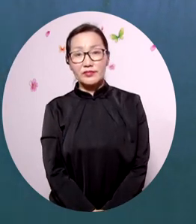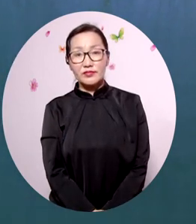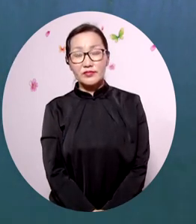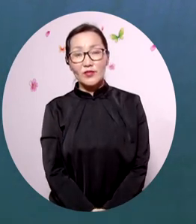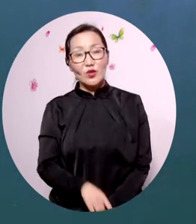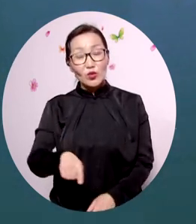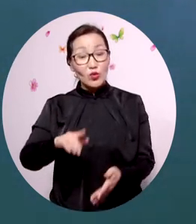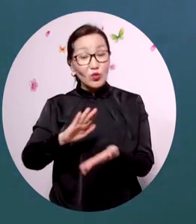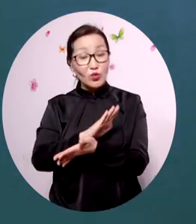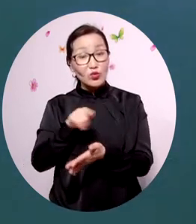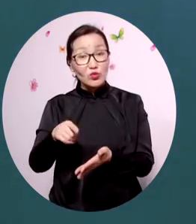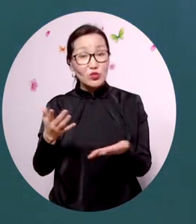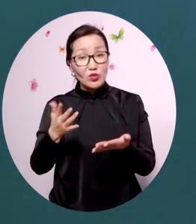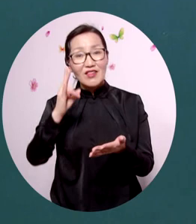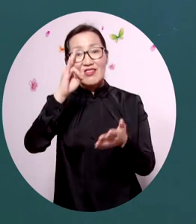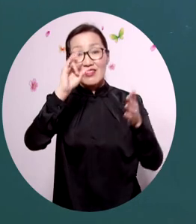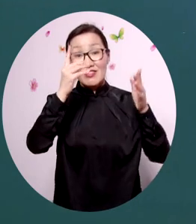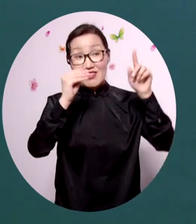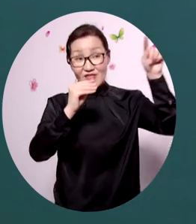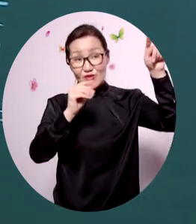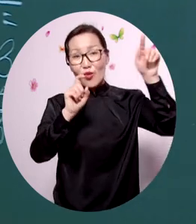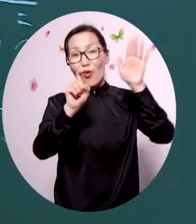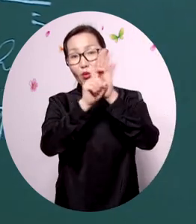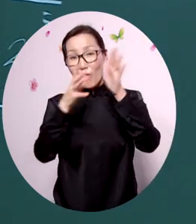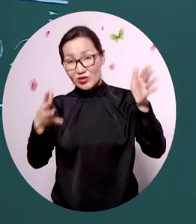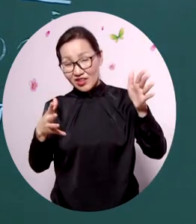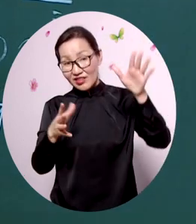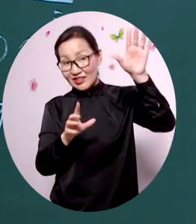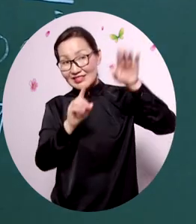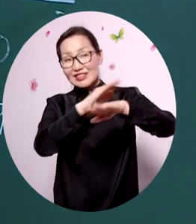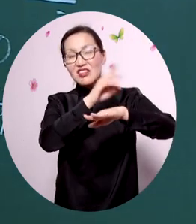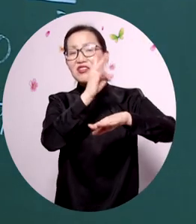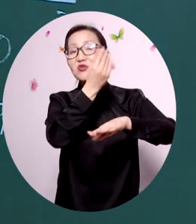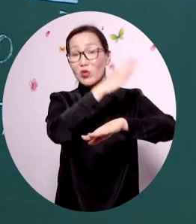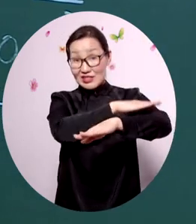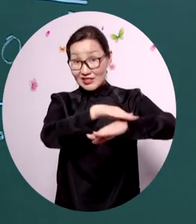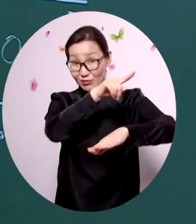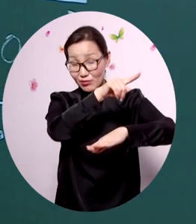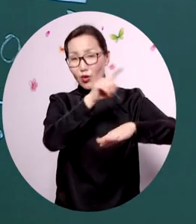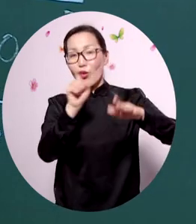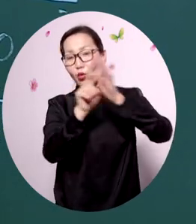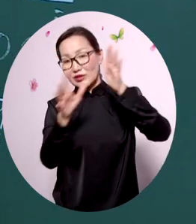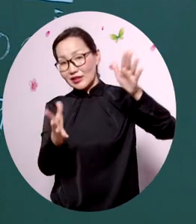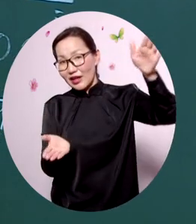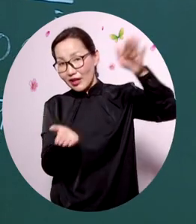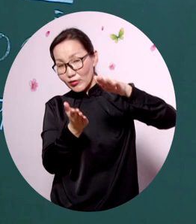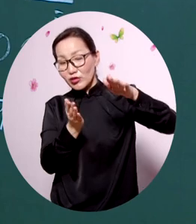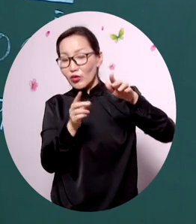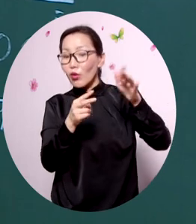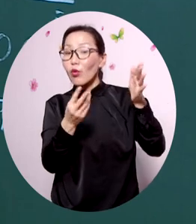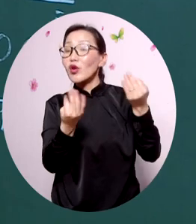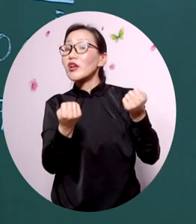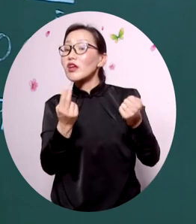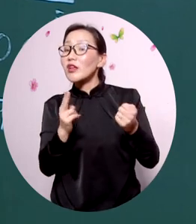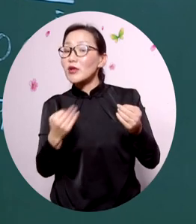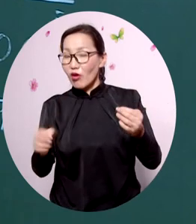Өрөлдөн хурд гэдэг маань нэгч хугацаанд явсан замыг хэлдэг шүү дээ. Тэгвэл 1 минутанд хэдэн километрийг явдгийг олох хэрэгтэй